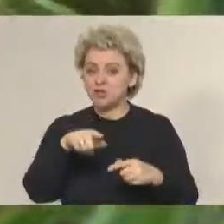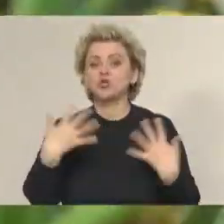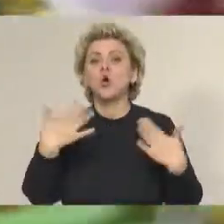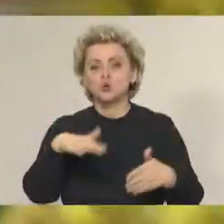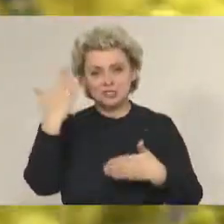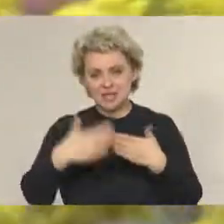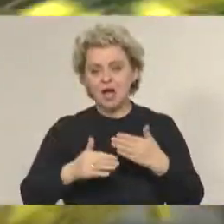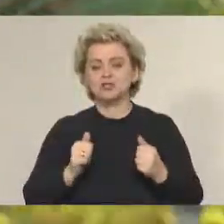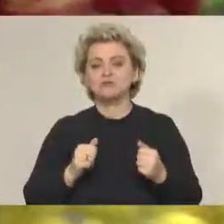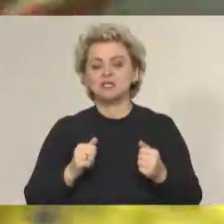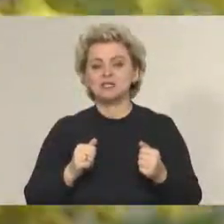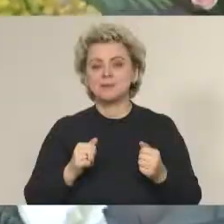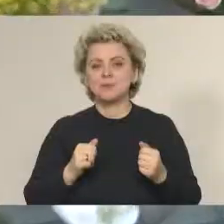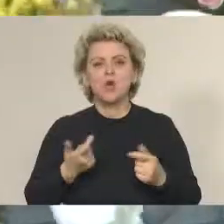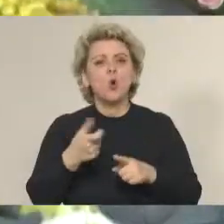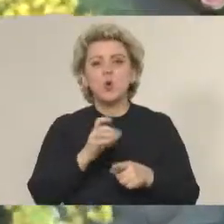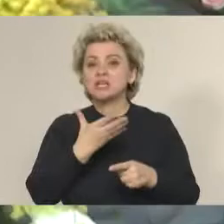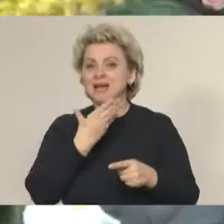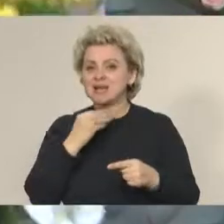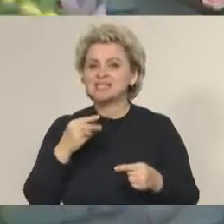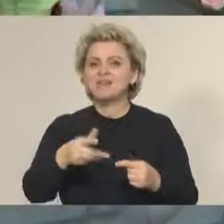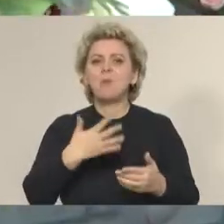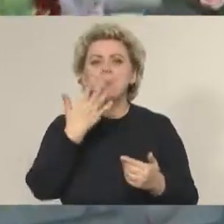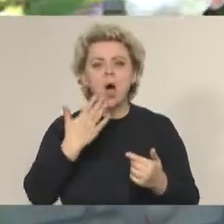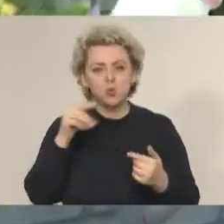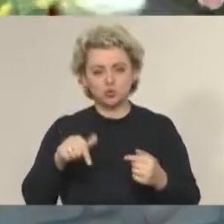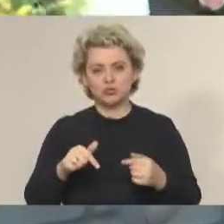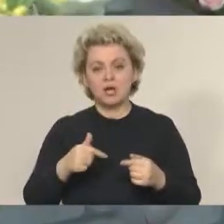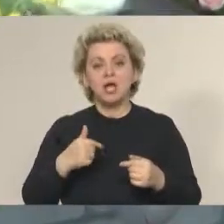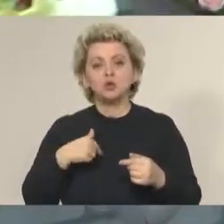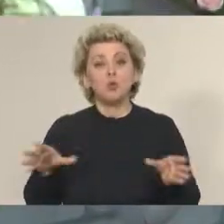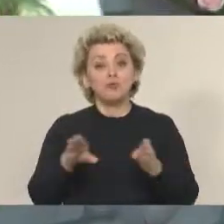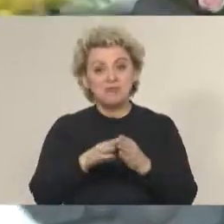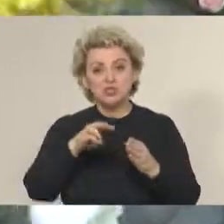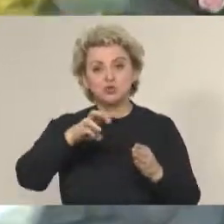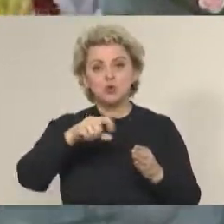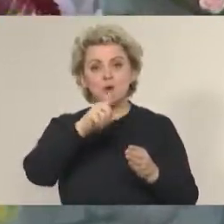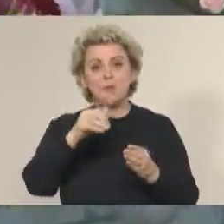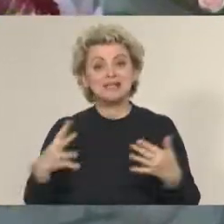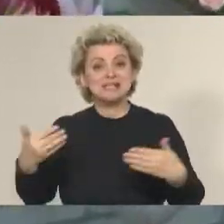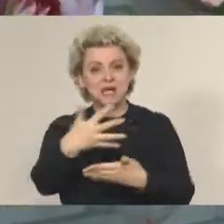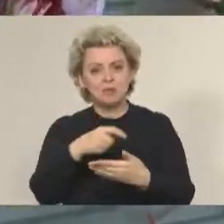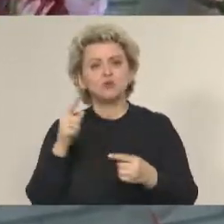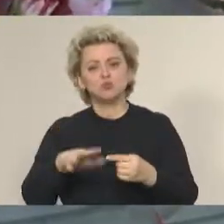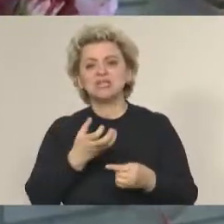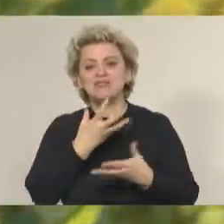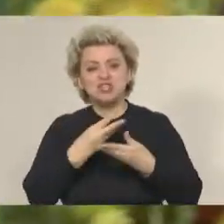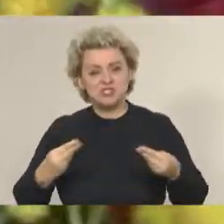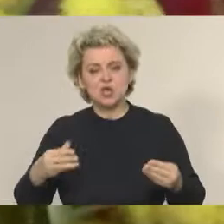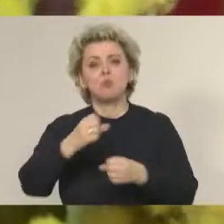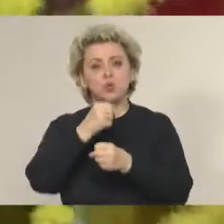уже заканчивается. Очень красивая, пахучая. Вот можно с тюльпанчиками собрать. Очень красивый весенний букетик будет.